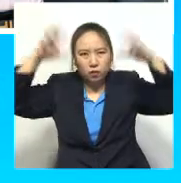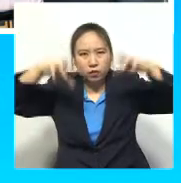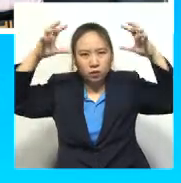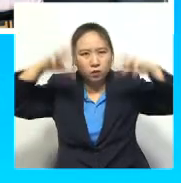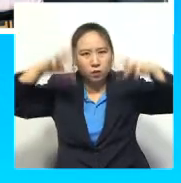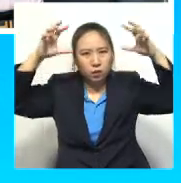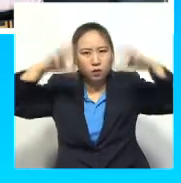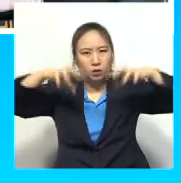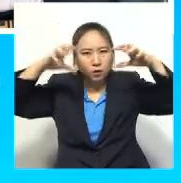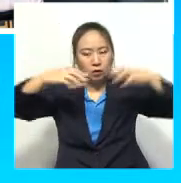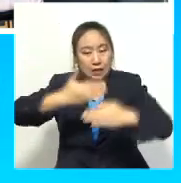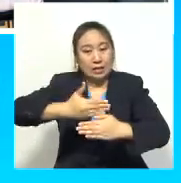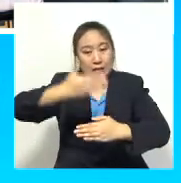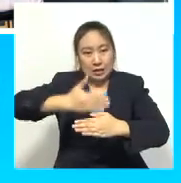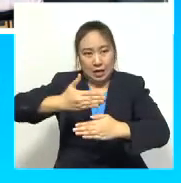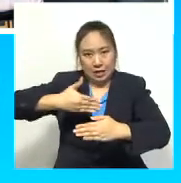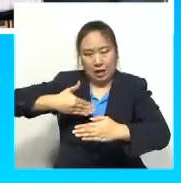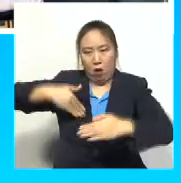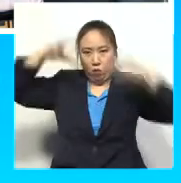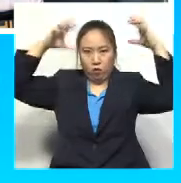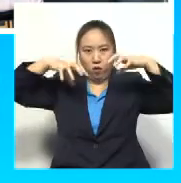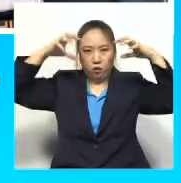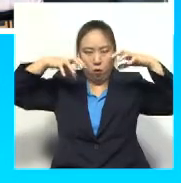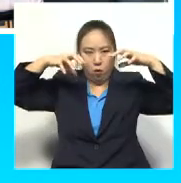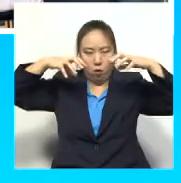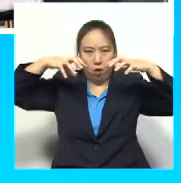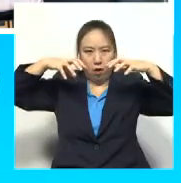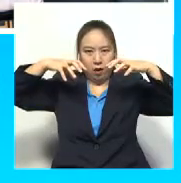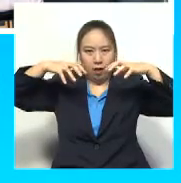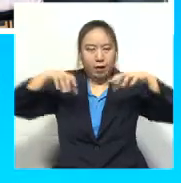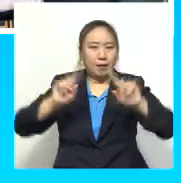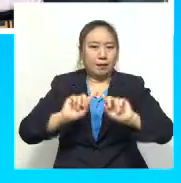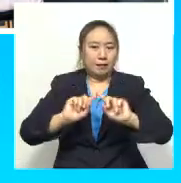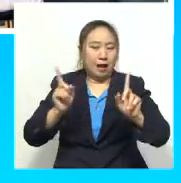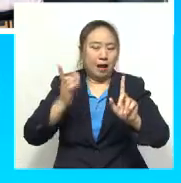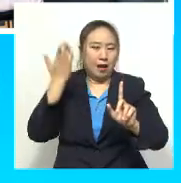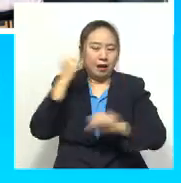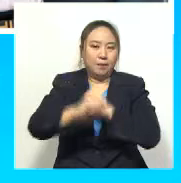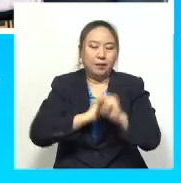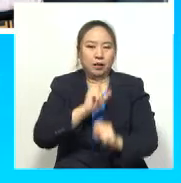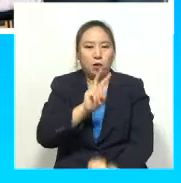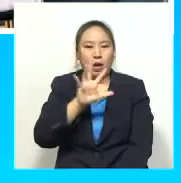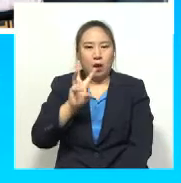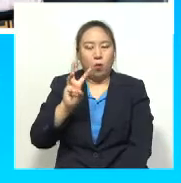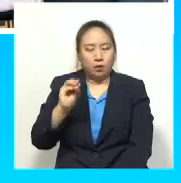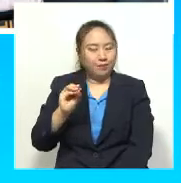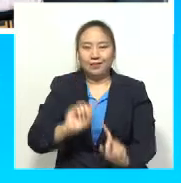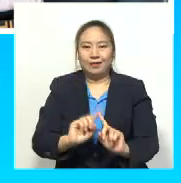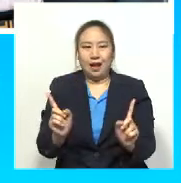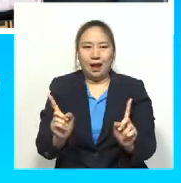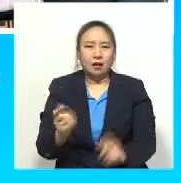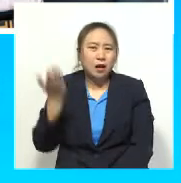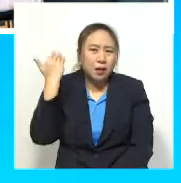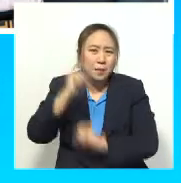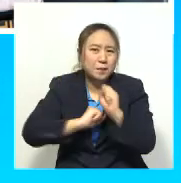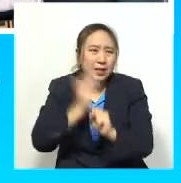ฝนที่ตกเหนือเขื่อนแก่งกระจานคนละรูปแบบกับสมัยปี60นะครับปี60เนี่ยปีที่